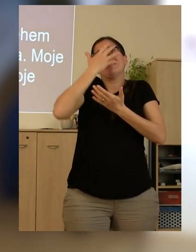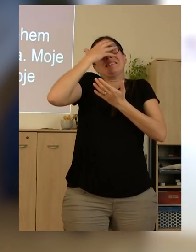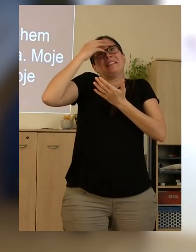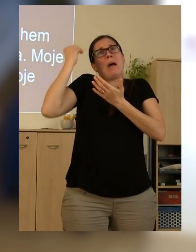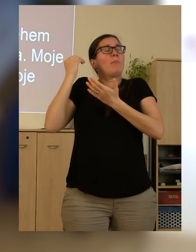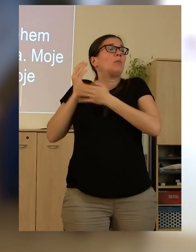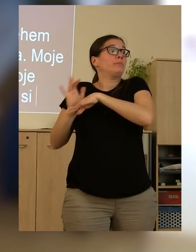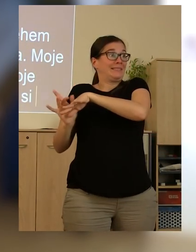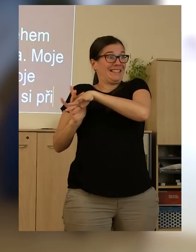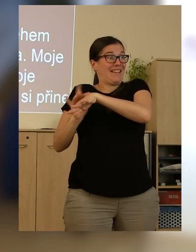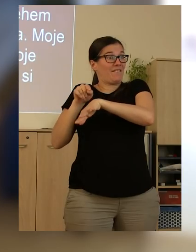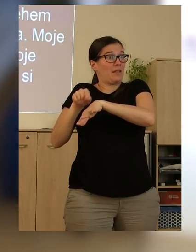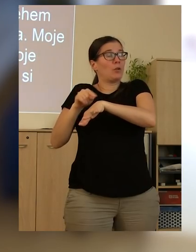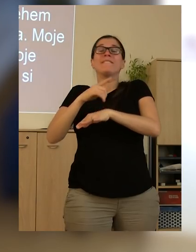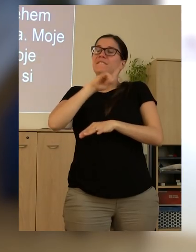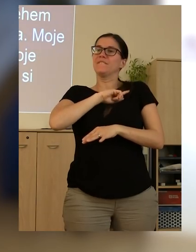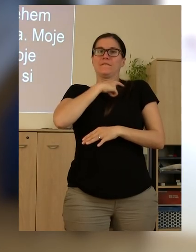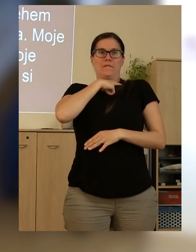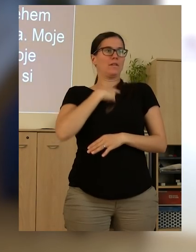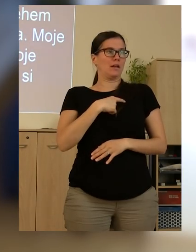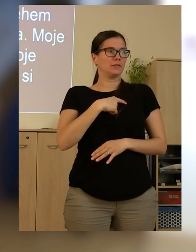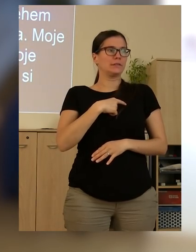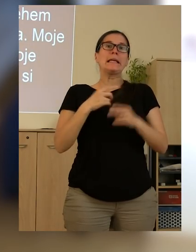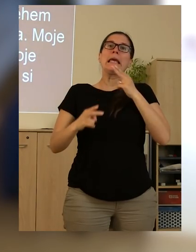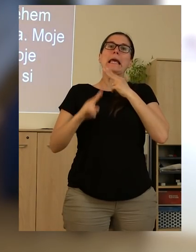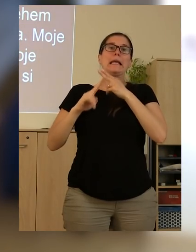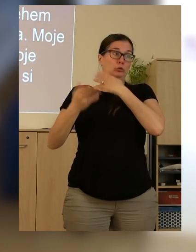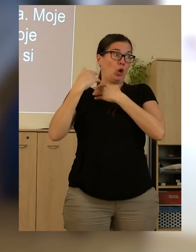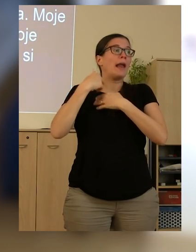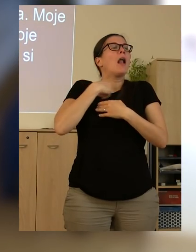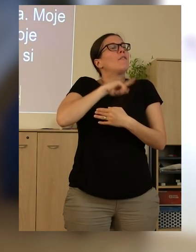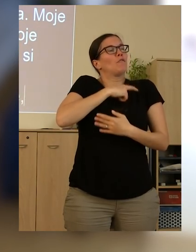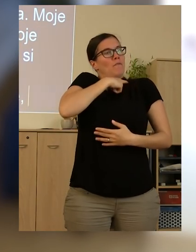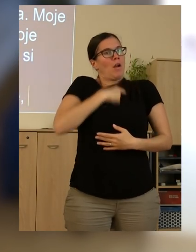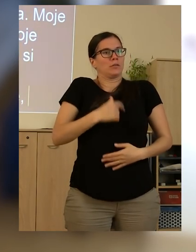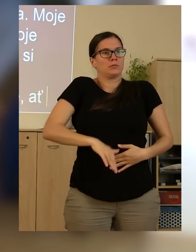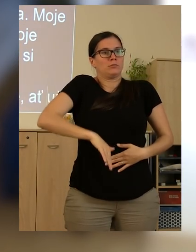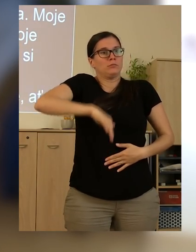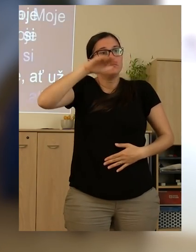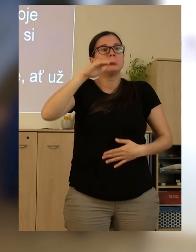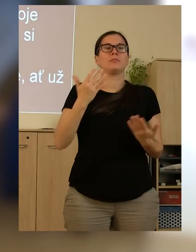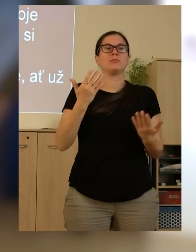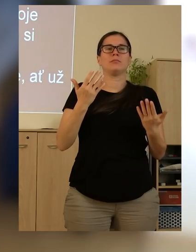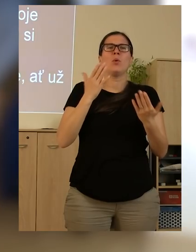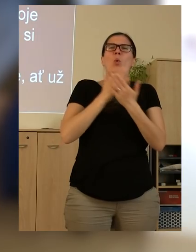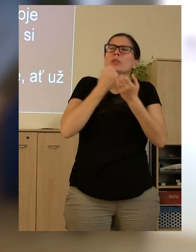dále. Individuální historie, ať už je potlačená, nebo jakkoliv jinak vlastně